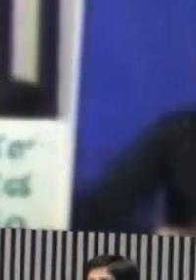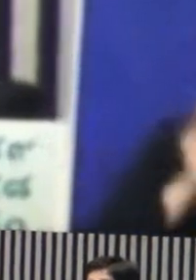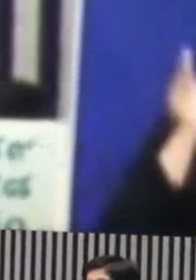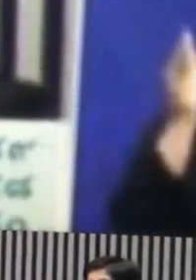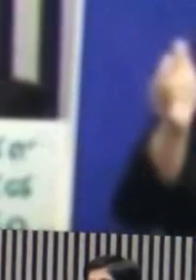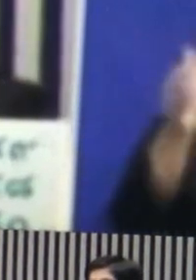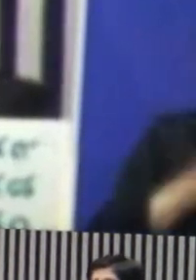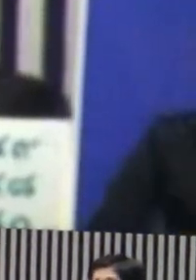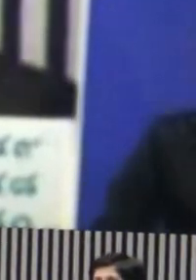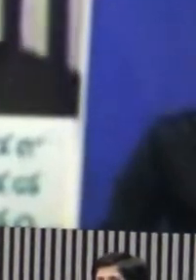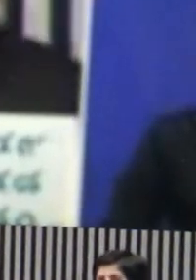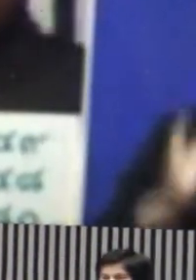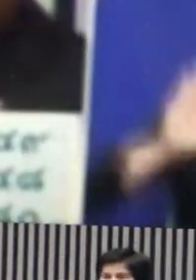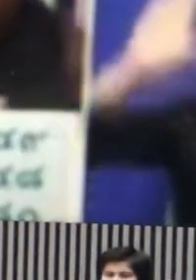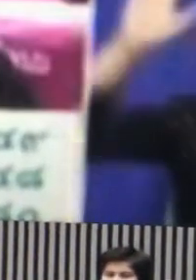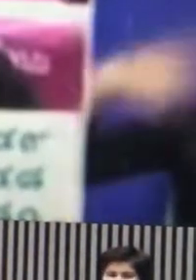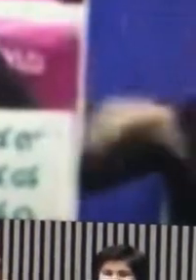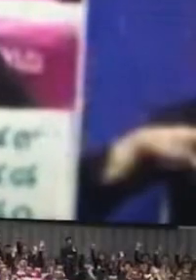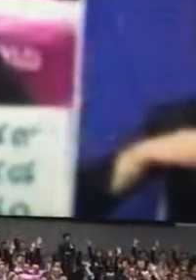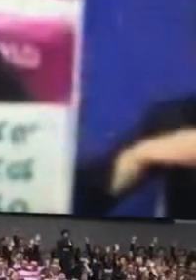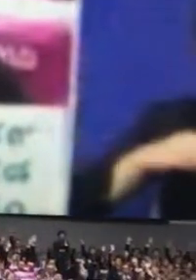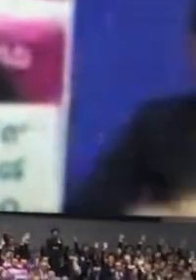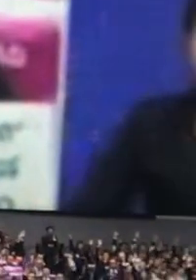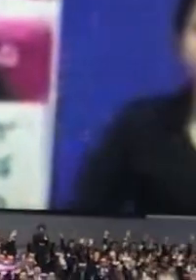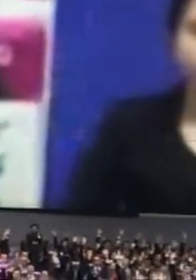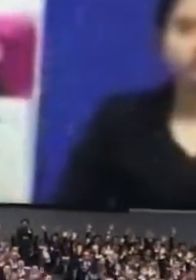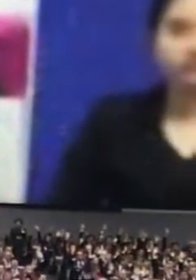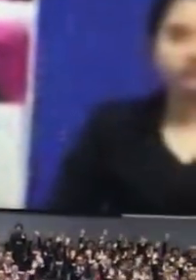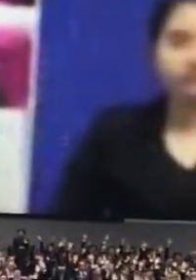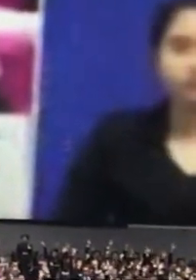ไปขอเสียงรับรองเจ้า ขอผู้รับรองครับ